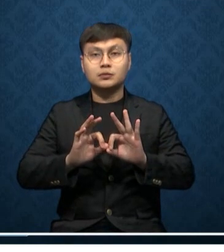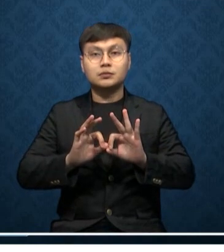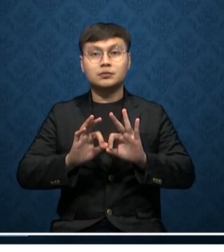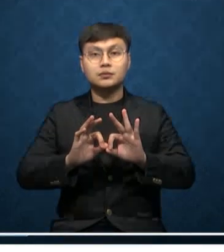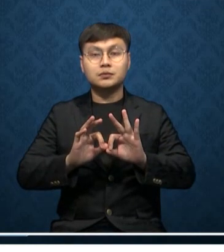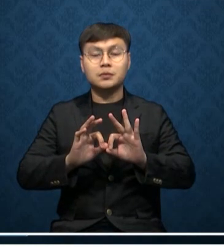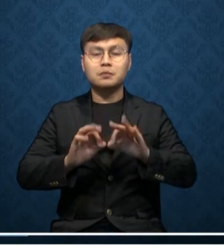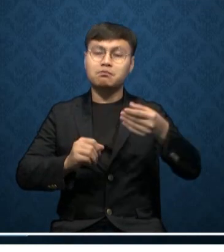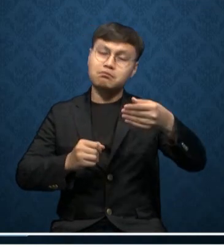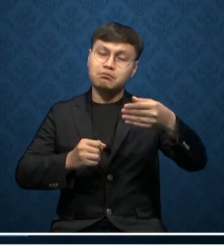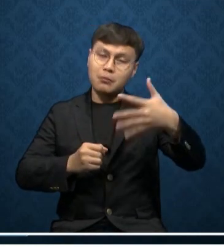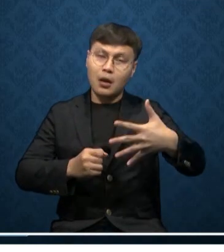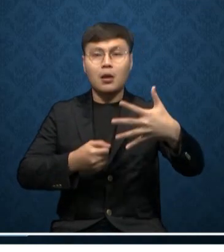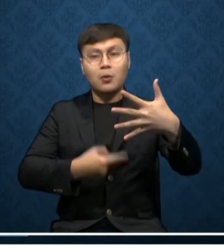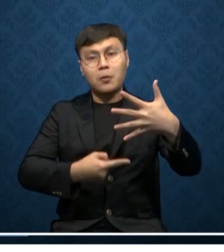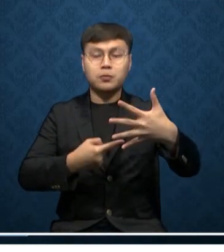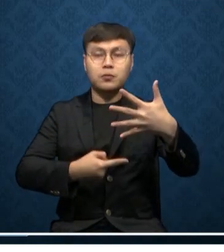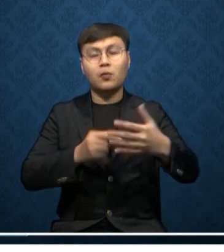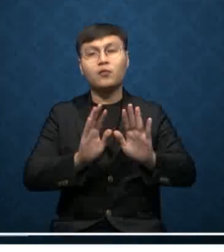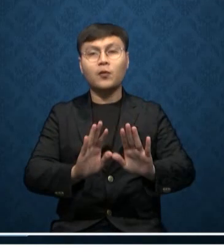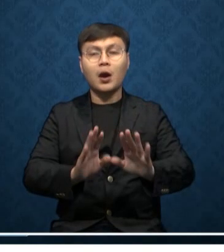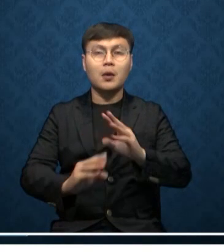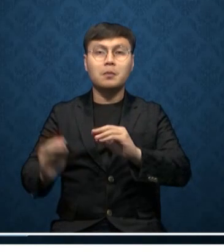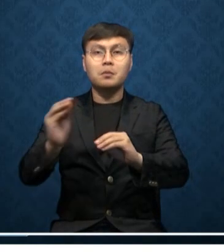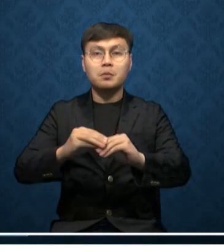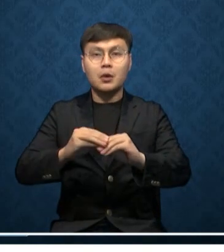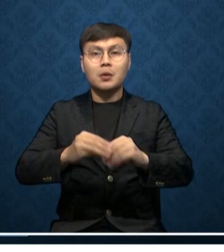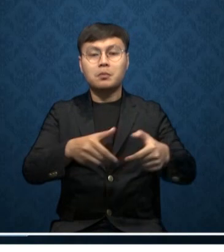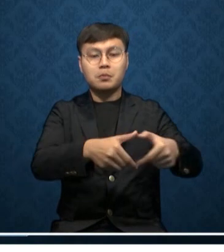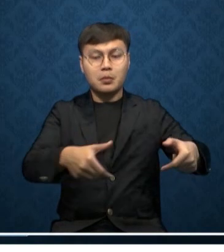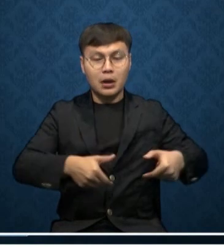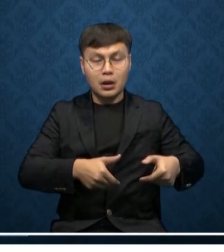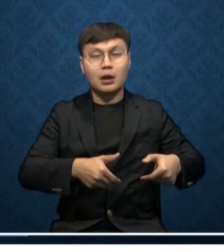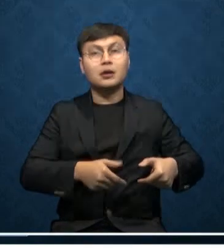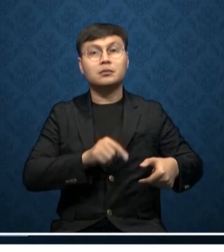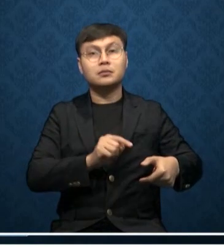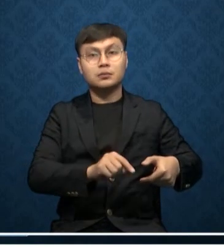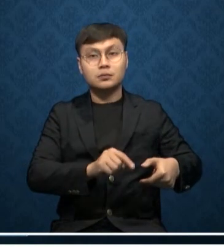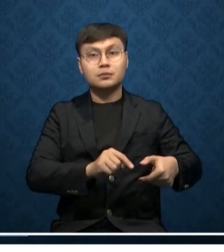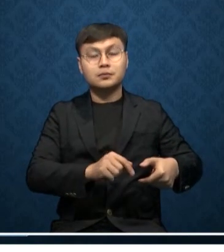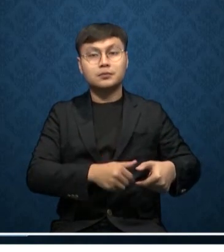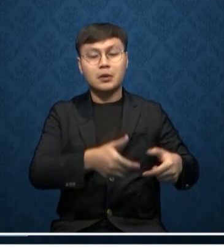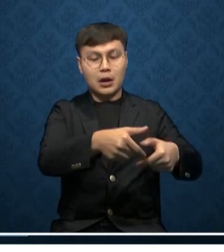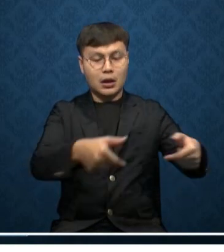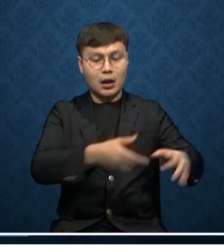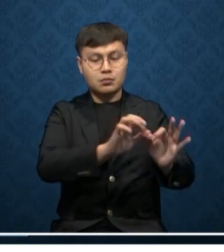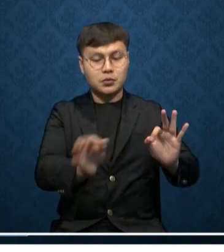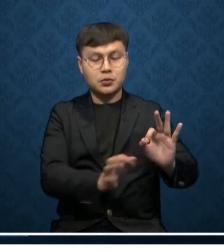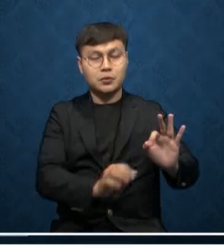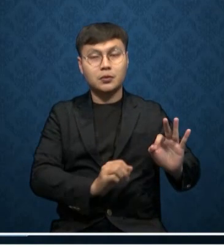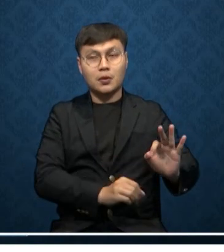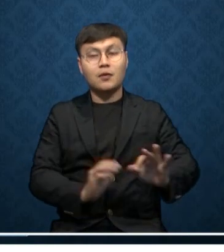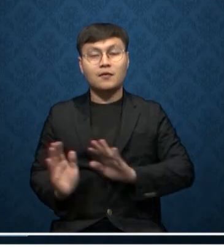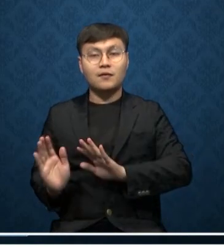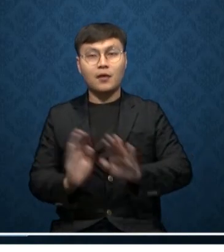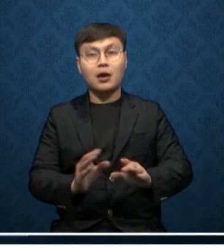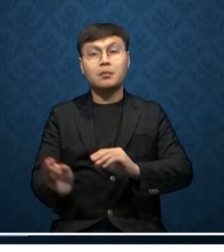อยู่ 5-6เรื่องที่อยากจะฝากเพิ่มเติมจากรายงานที่เป็นเอ่อรายลักษอักษรเรื่องแรกก็คือเรื่อง